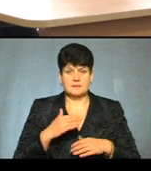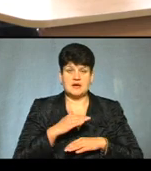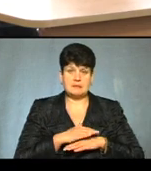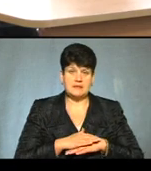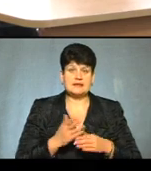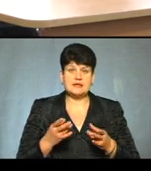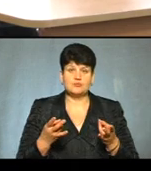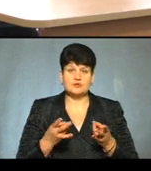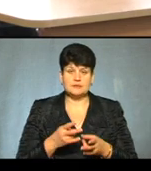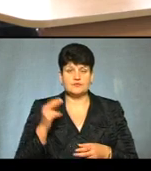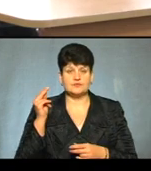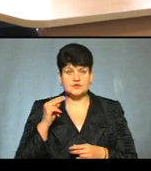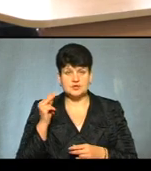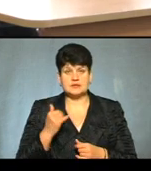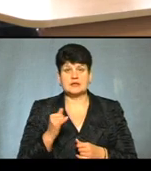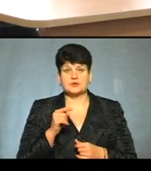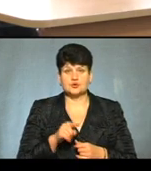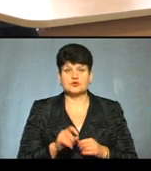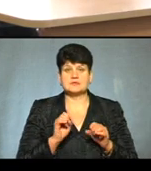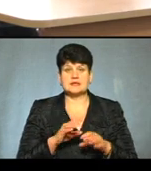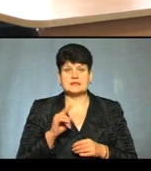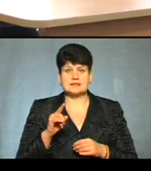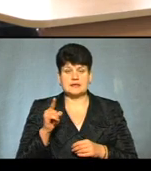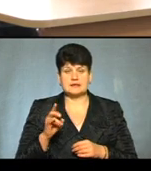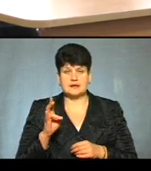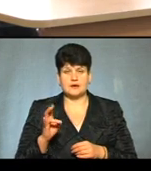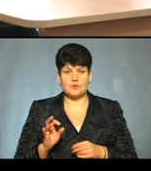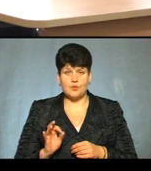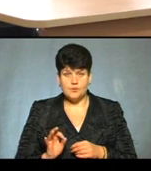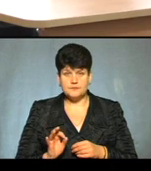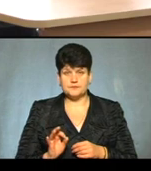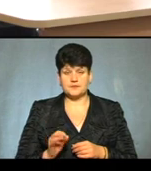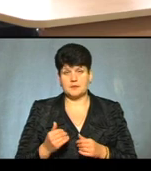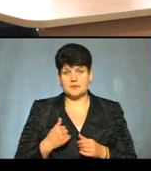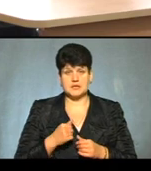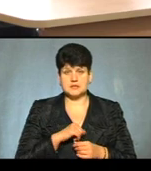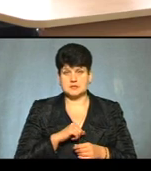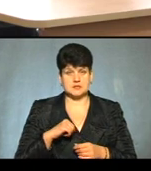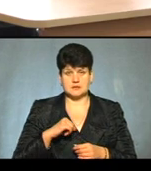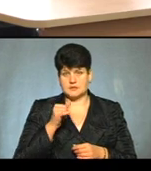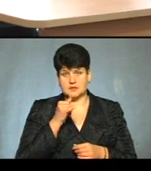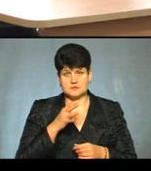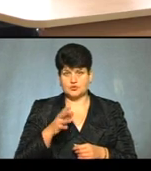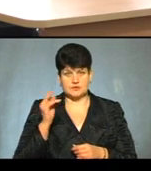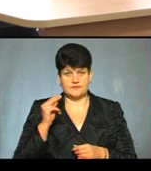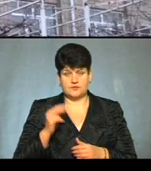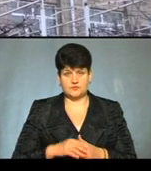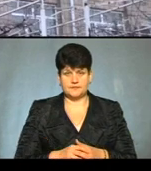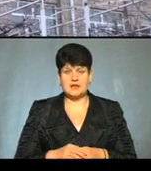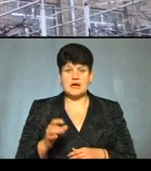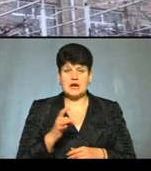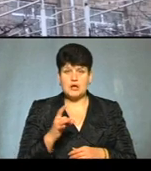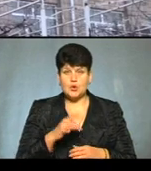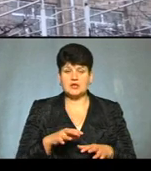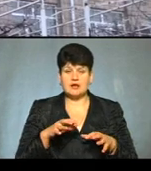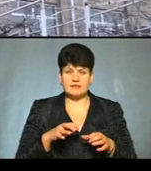є предмети, які потрібно вивчити для того, щоб здати ЗНО, але їх самі ми не зможемо вивчити.